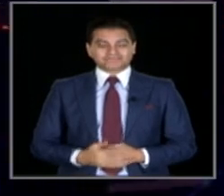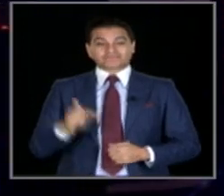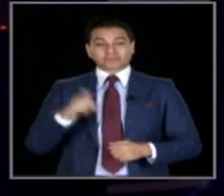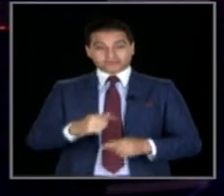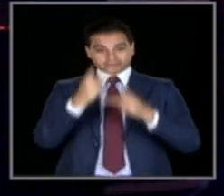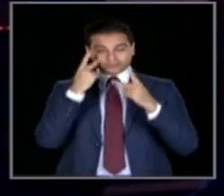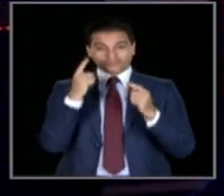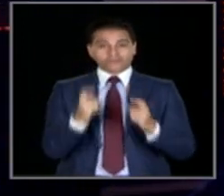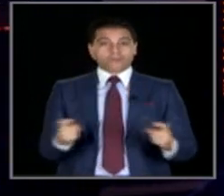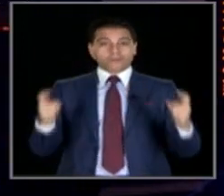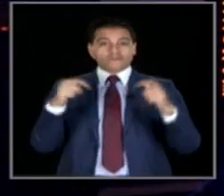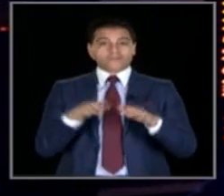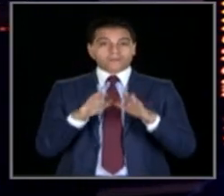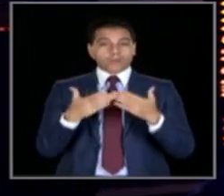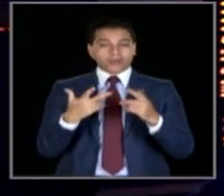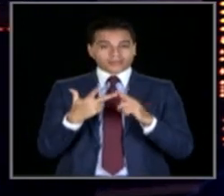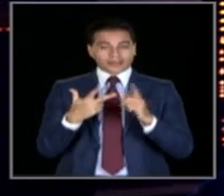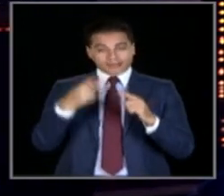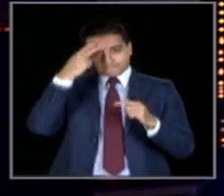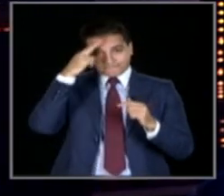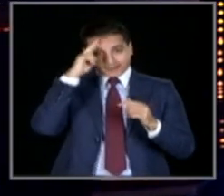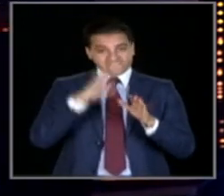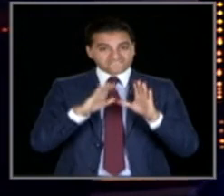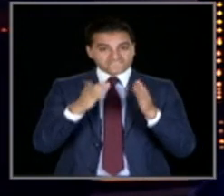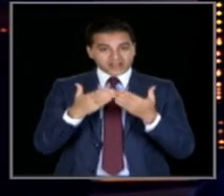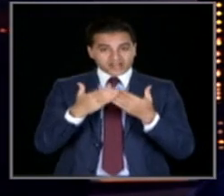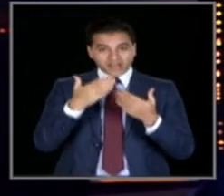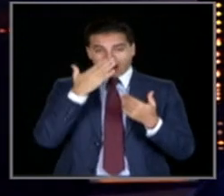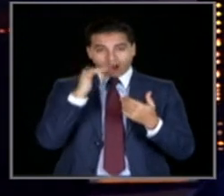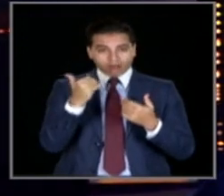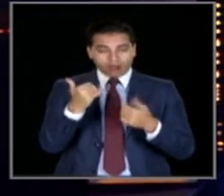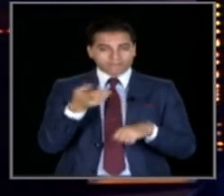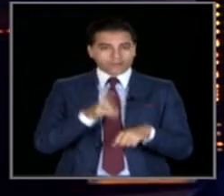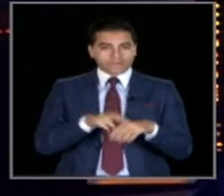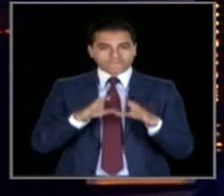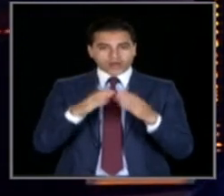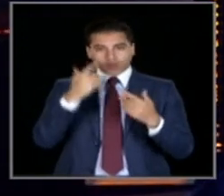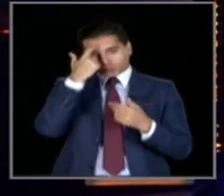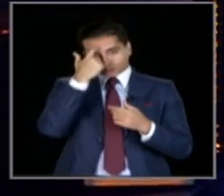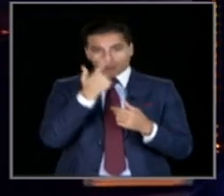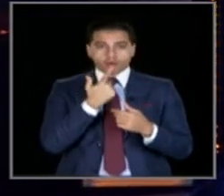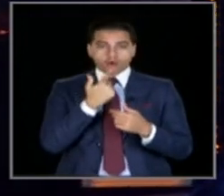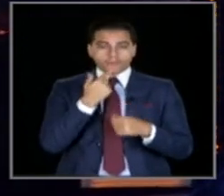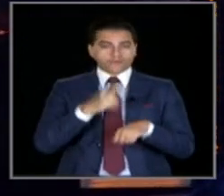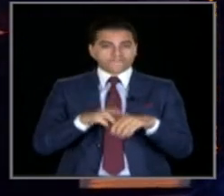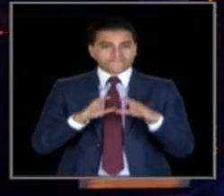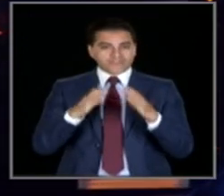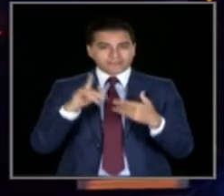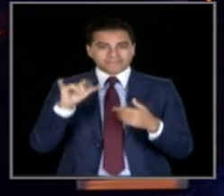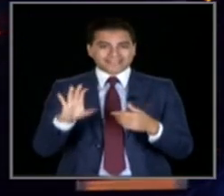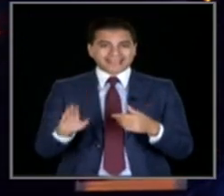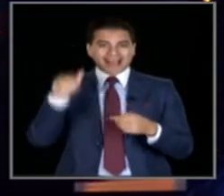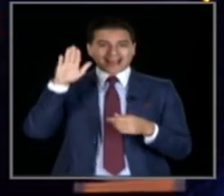النهاردة عندنا مباراة في المجموعة الثالثة واللي بتضم فريق العراب وفريق الهنود الحمر وفريق بيكاسو